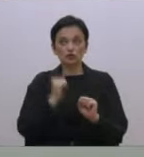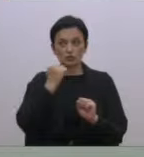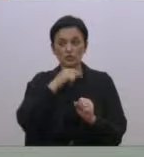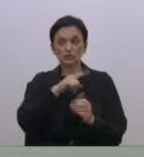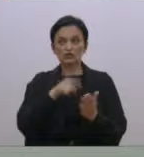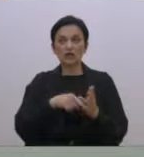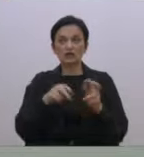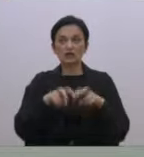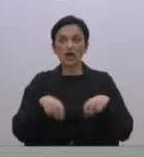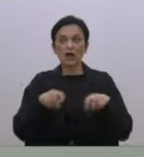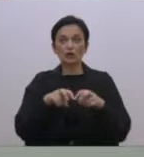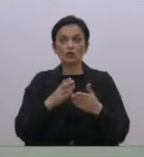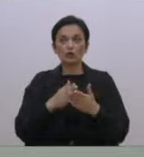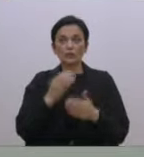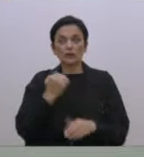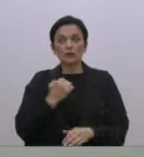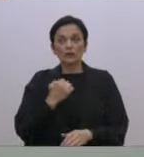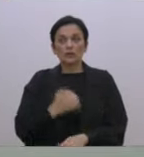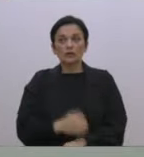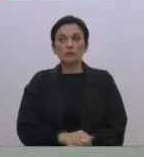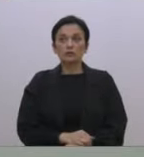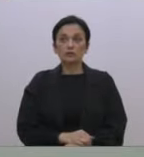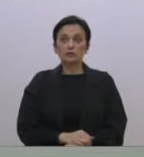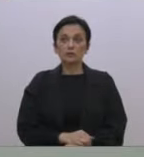საკითხი განხილულია. მადლობა.